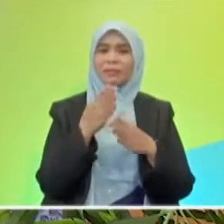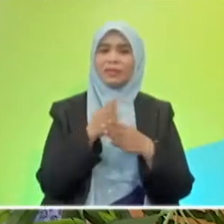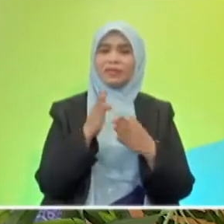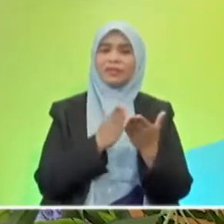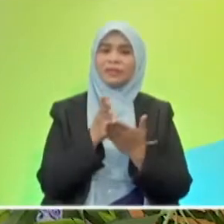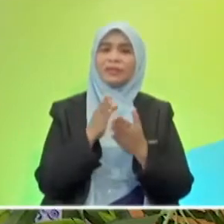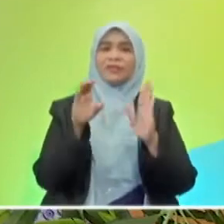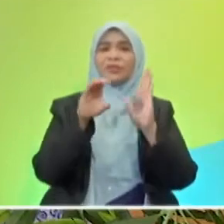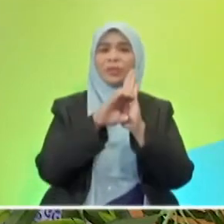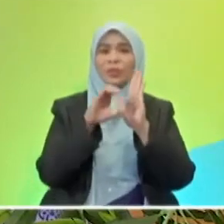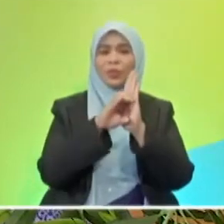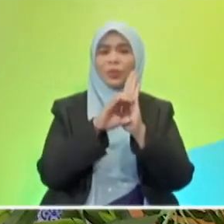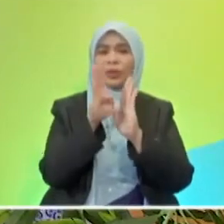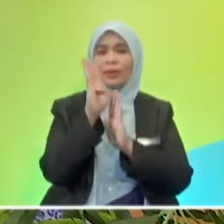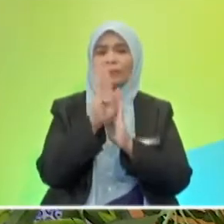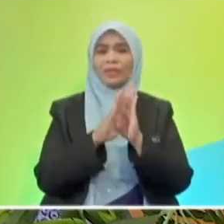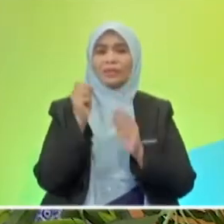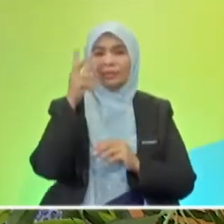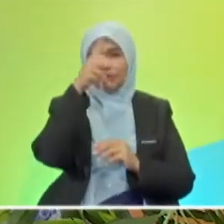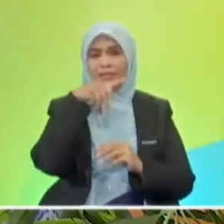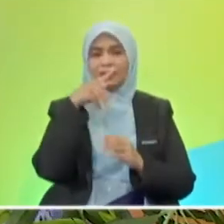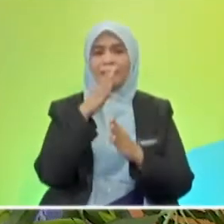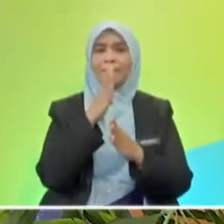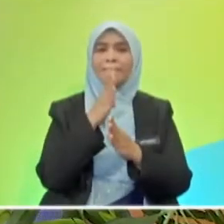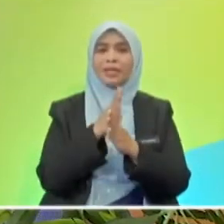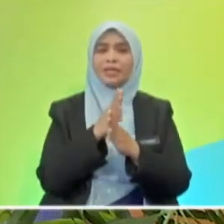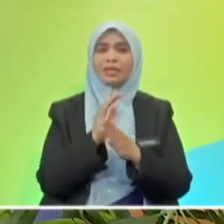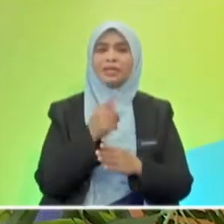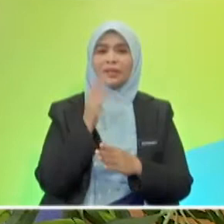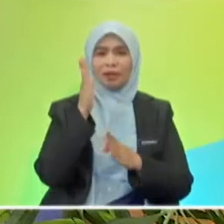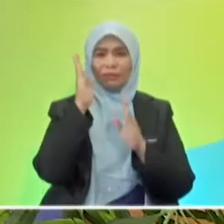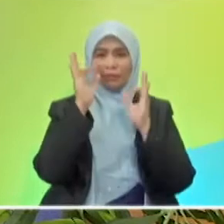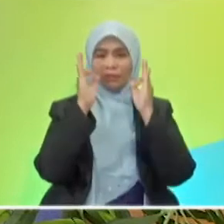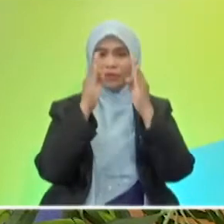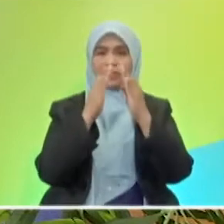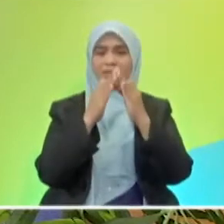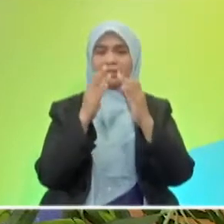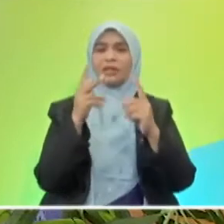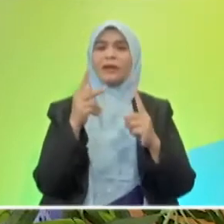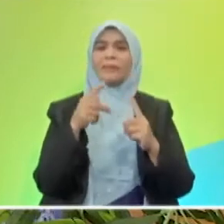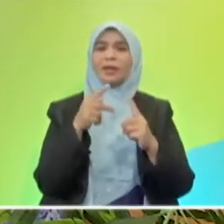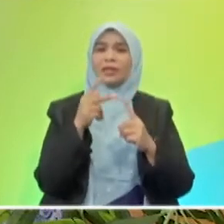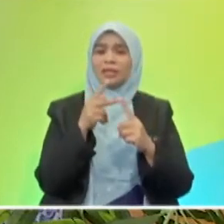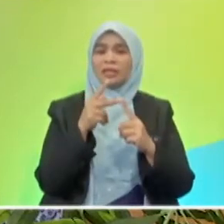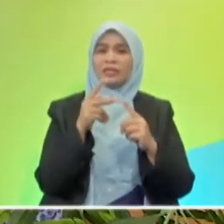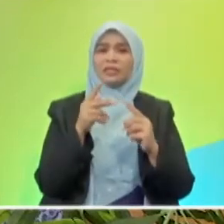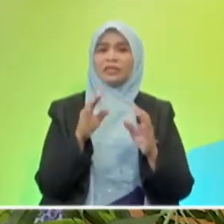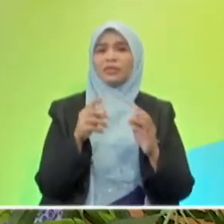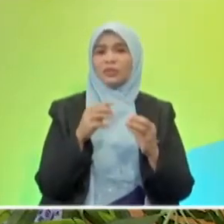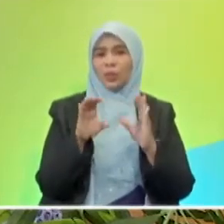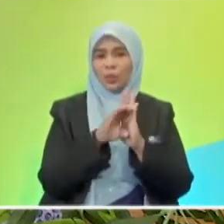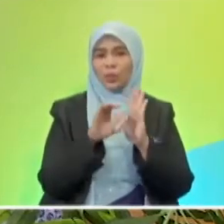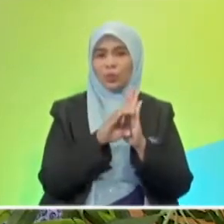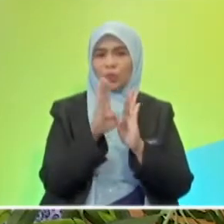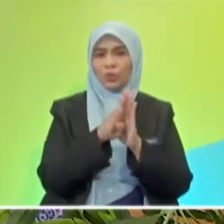contoh bersikap benar yang ini kita akan fokuskan mula-mula tentang contoh-contoh bersikap benar yang telah